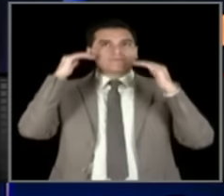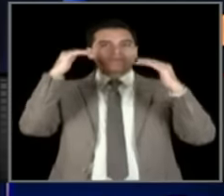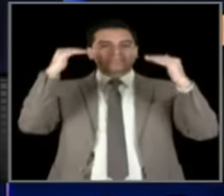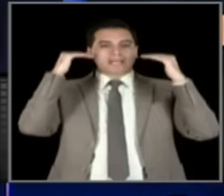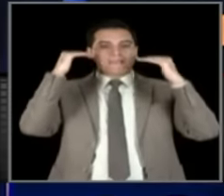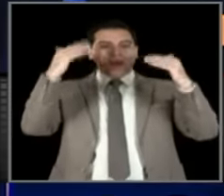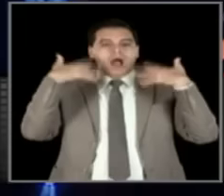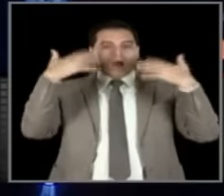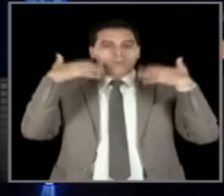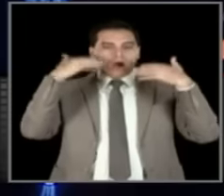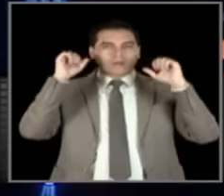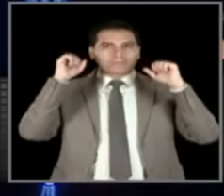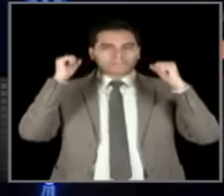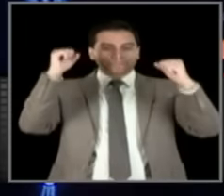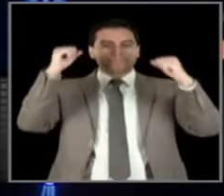الهواء